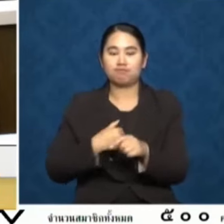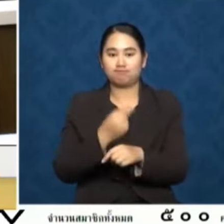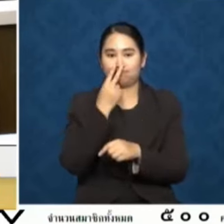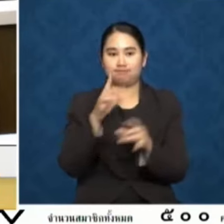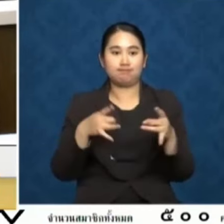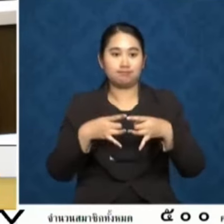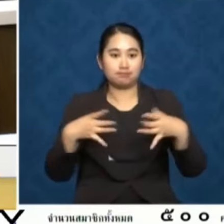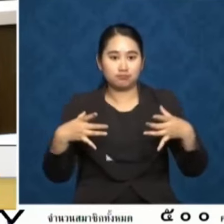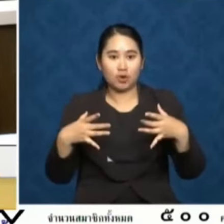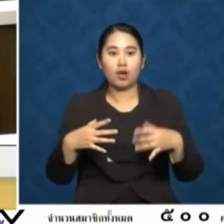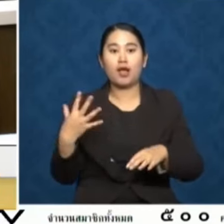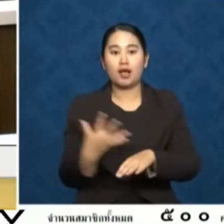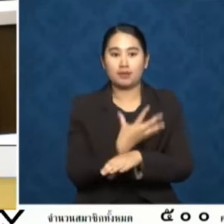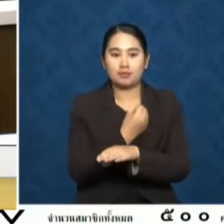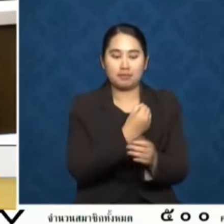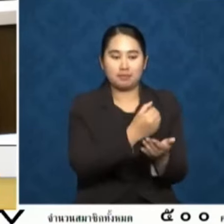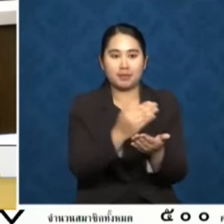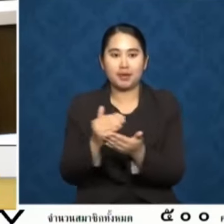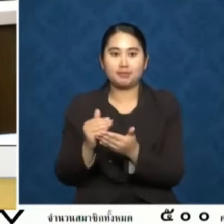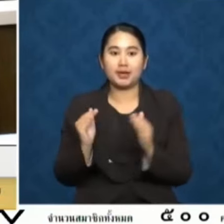การการกระจายอำนาจ